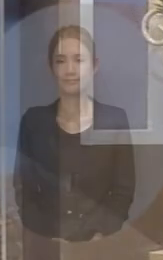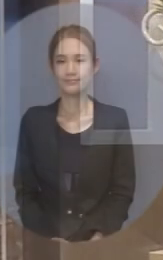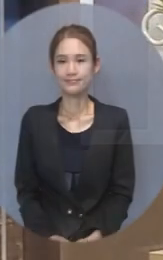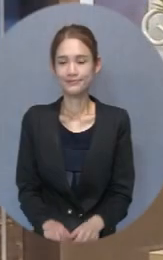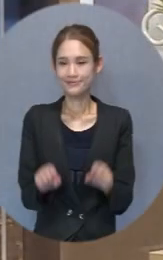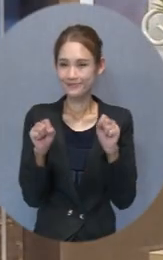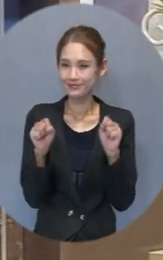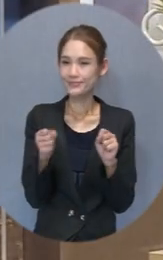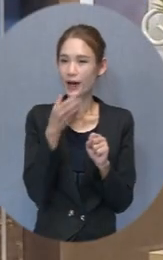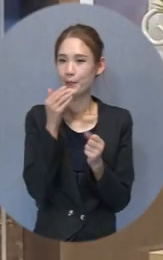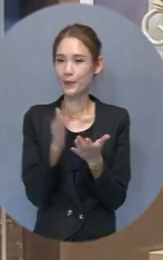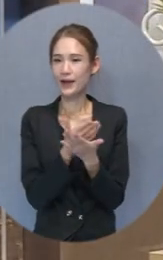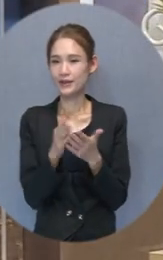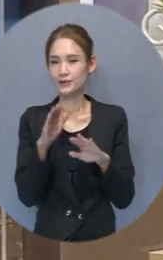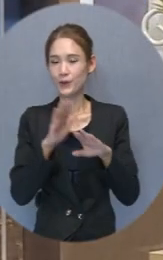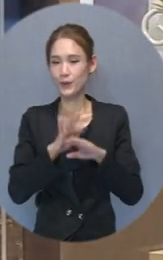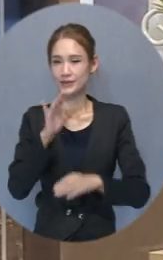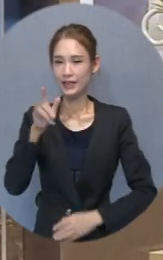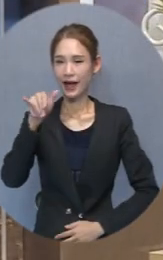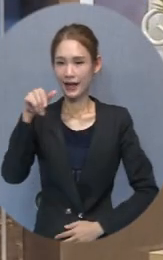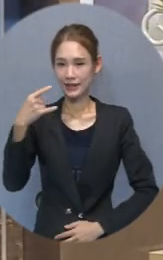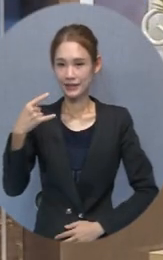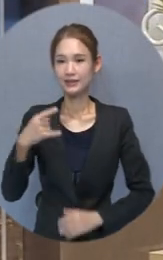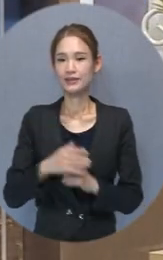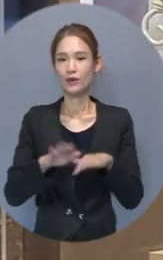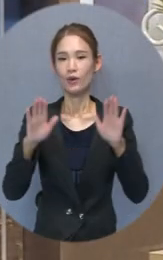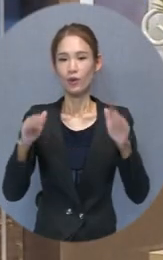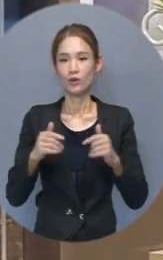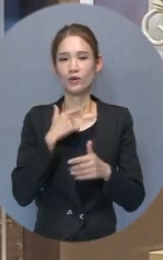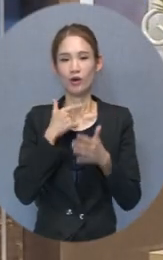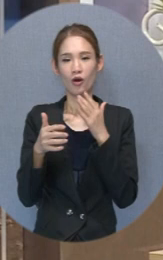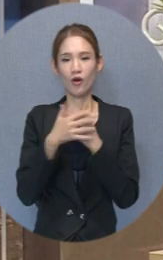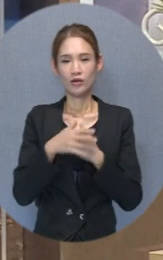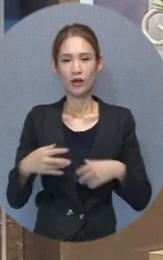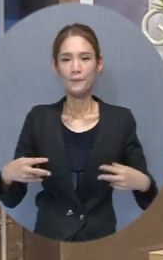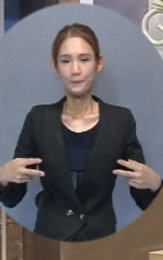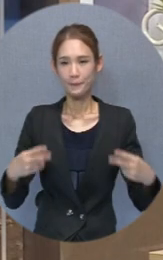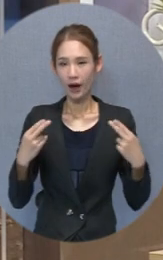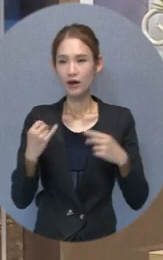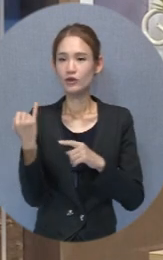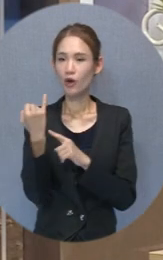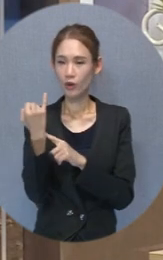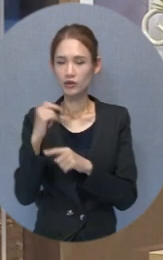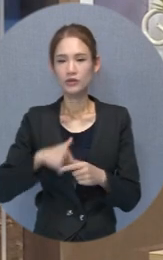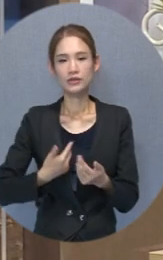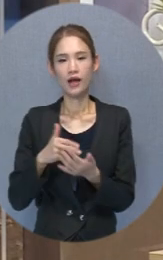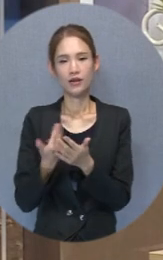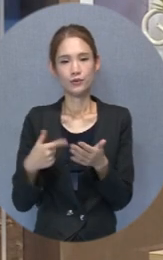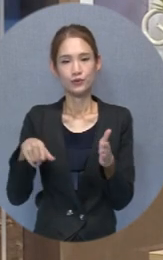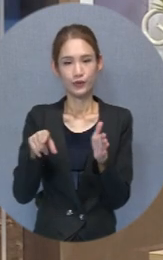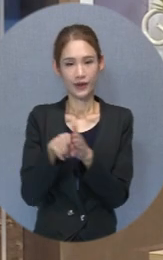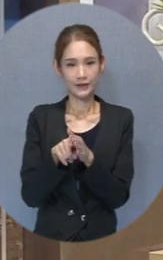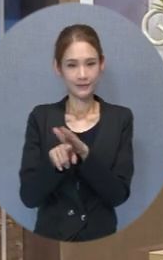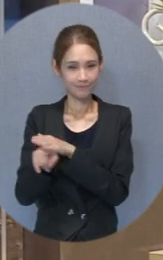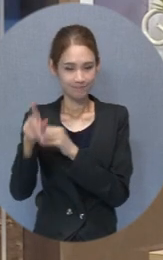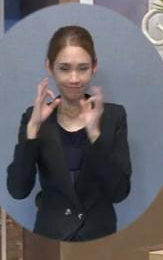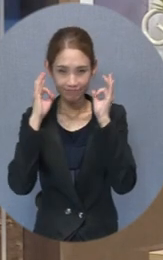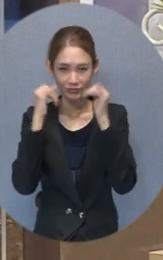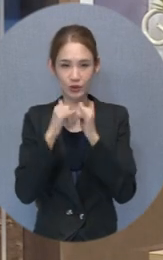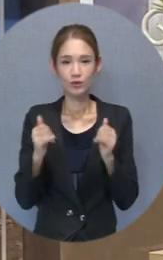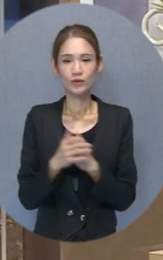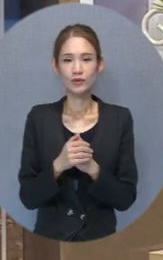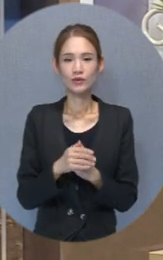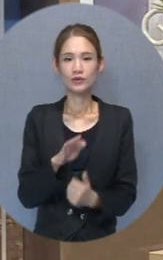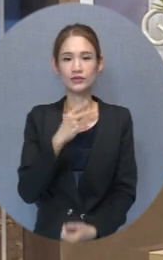안녕하세요. 행복나눔지킴이의 손자희입니다. 오늘은 경력단절 여성의 자립을 위해 앞장서서 노력하는 분을 모셨습니다.